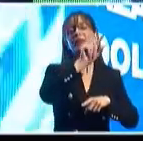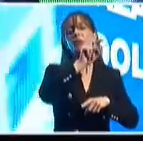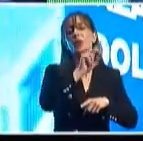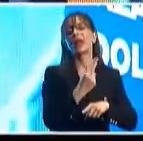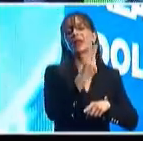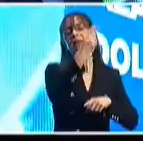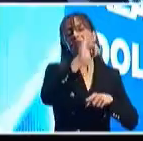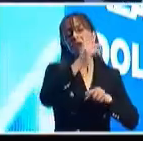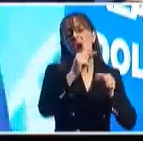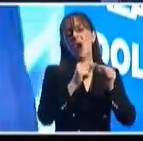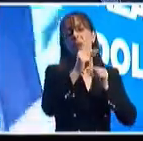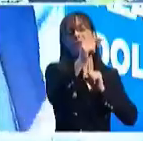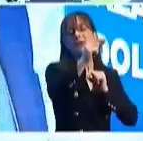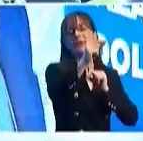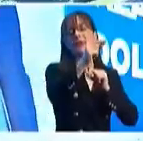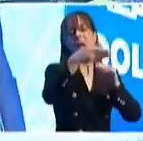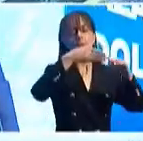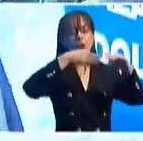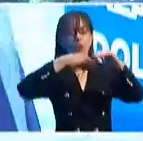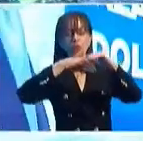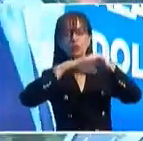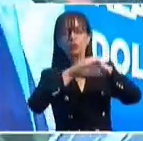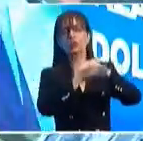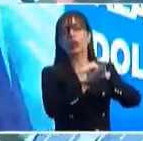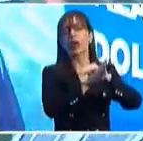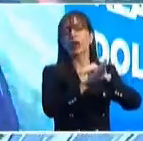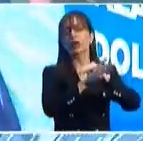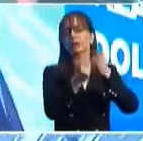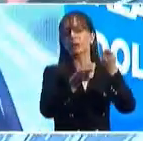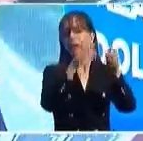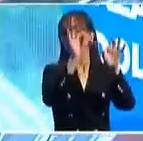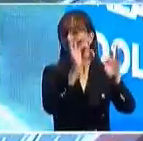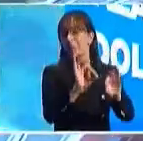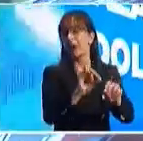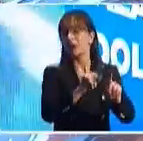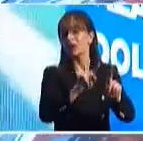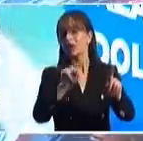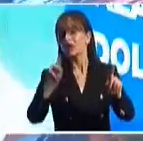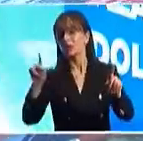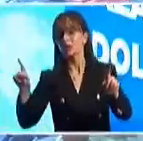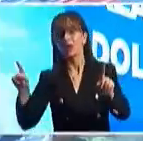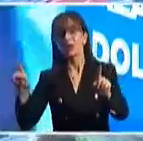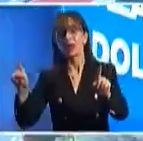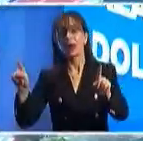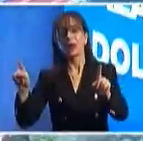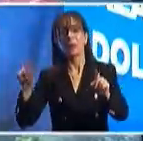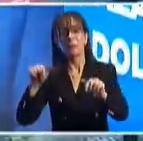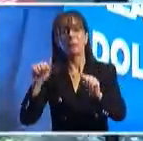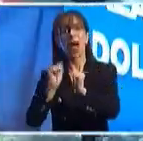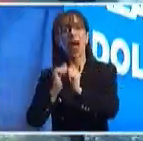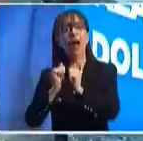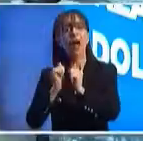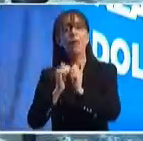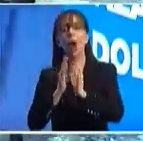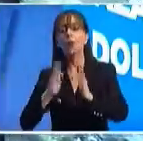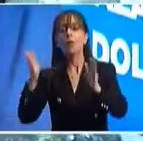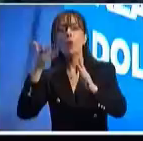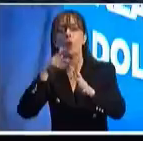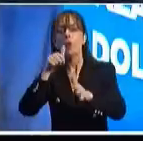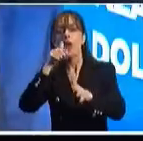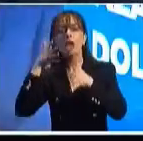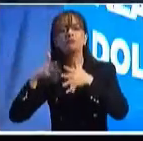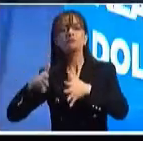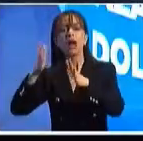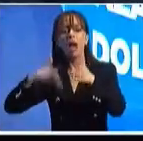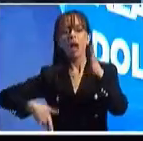bu hattı, inşallah bu tünel projesini yapacağız. Bu tünel projesiyle birlikte aslında Büyükdere Caddesi ve